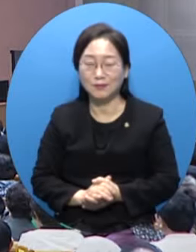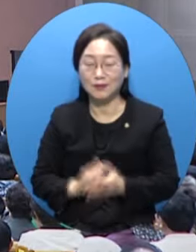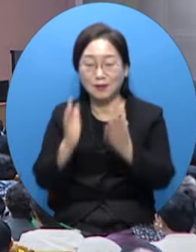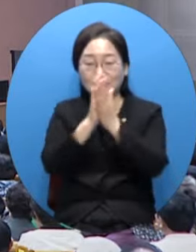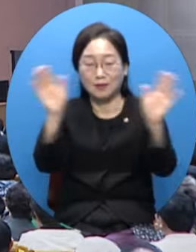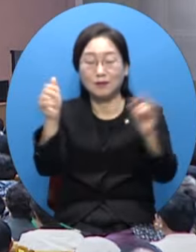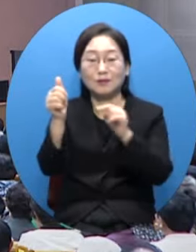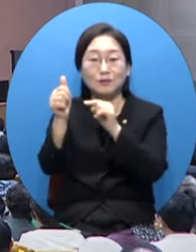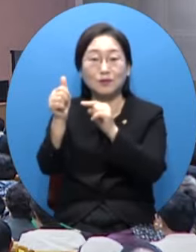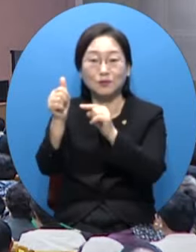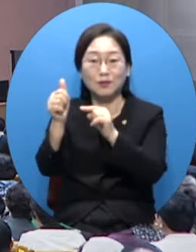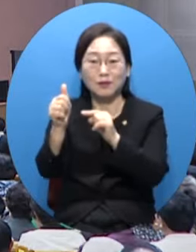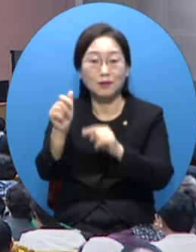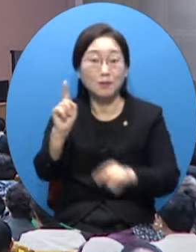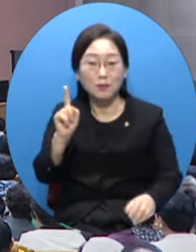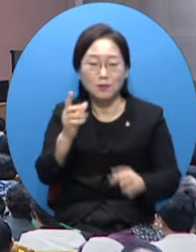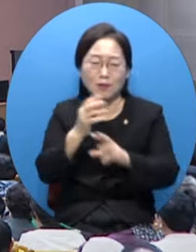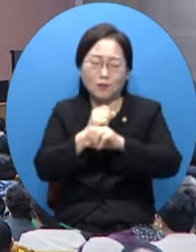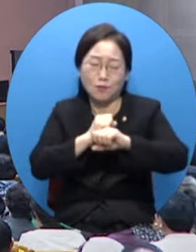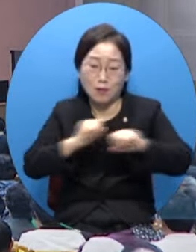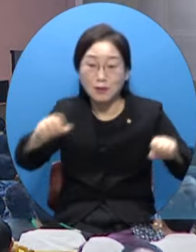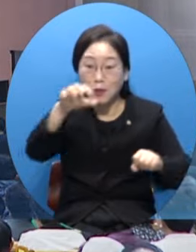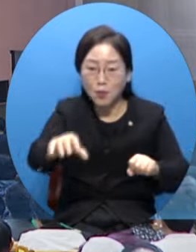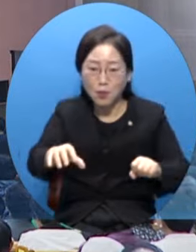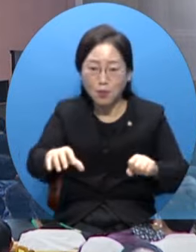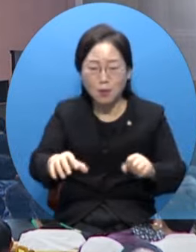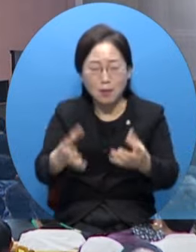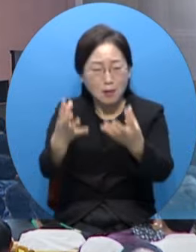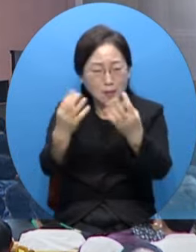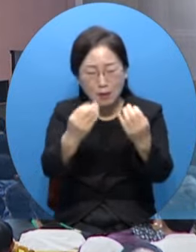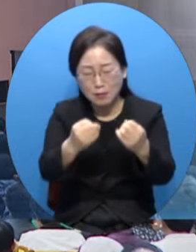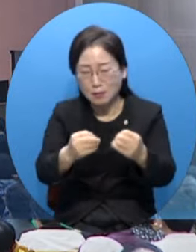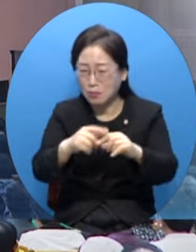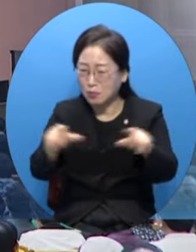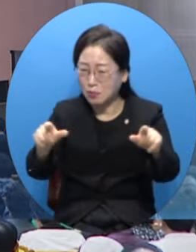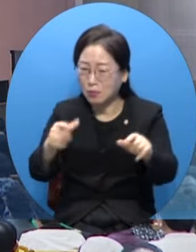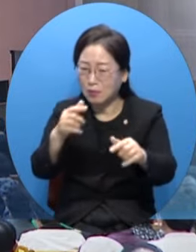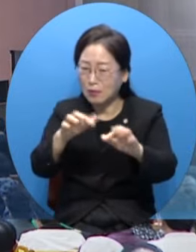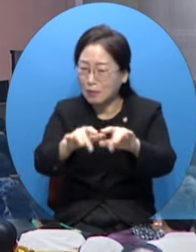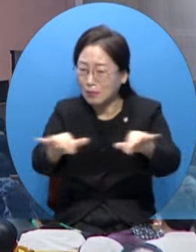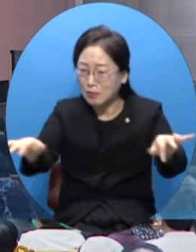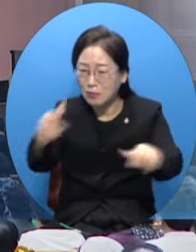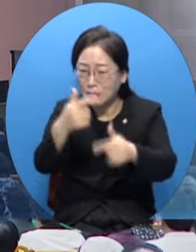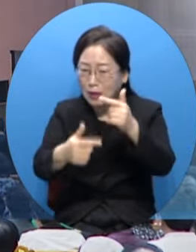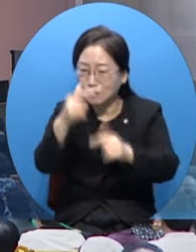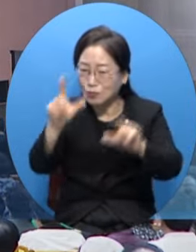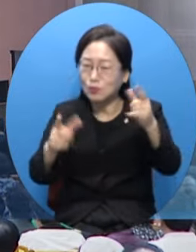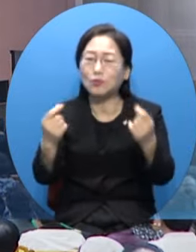모세는 광야의 흔한 떨기나무 같은 인생을 살았던 사람입니다.